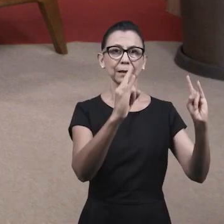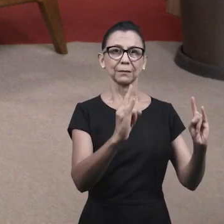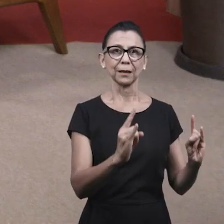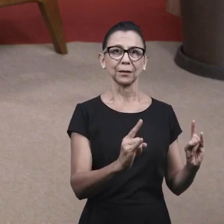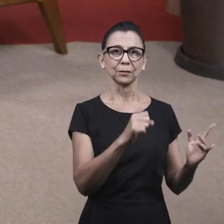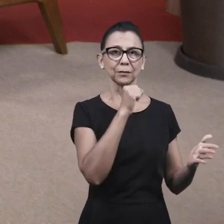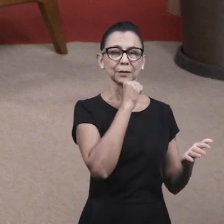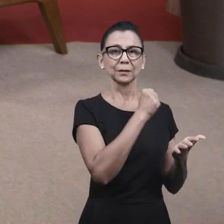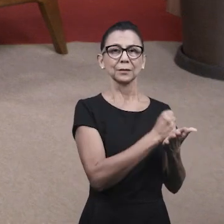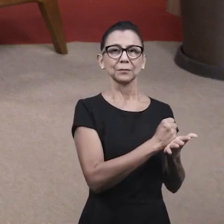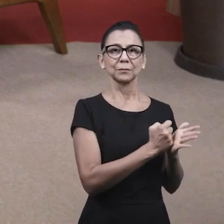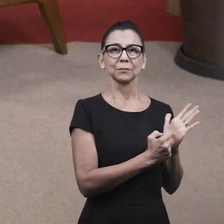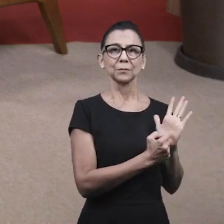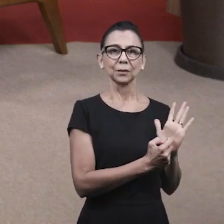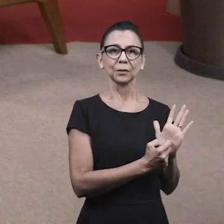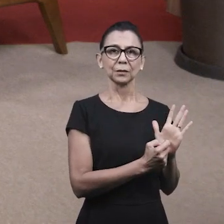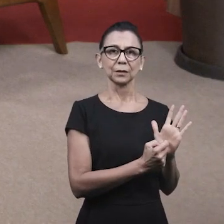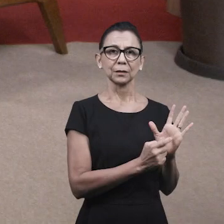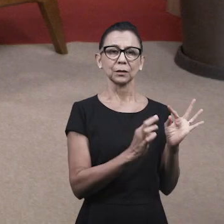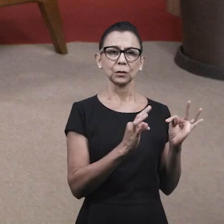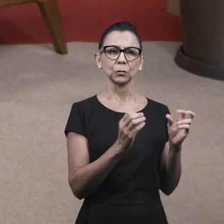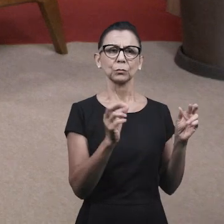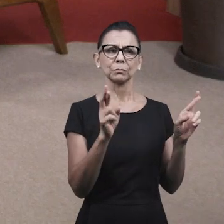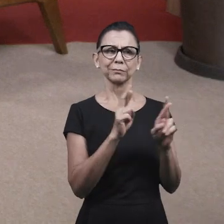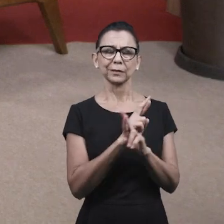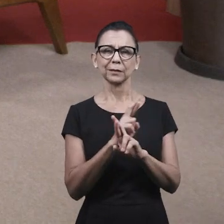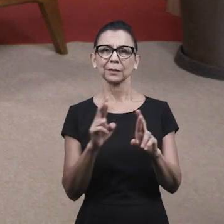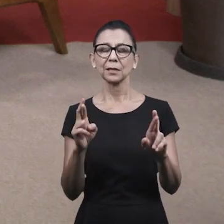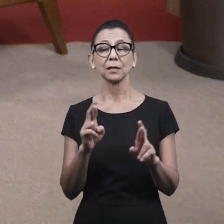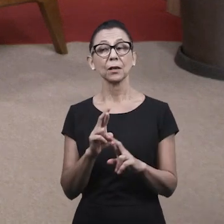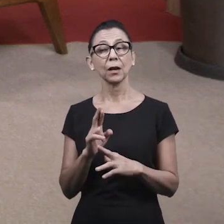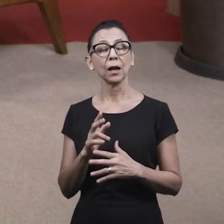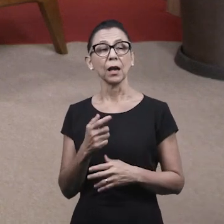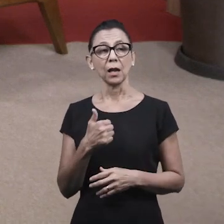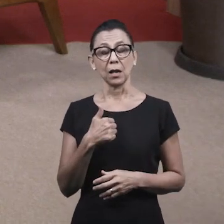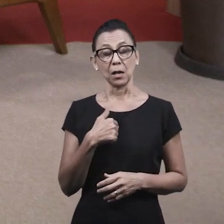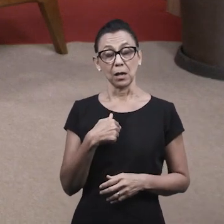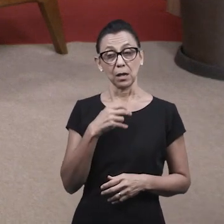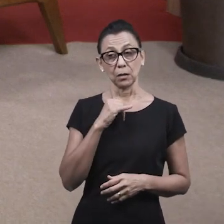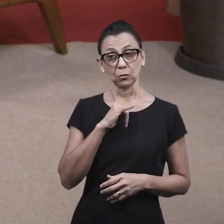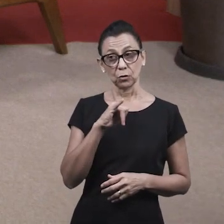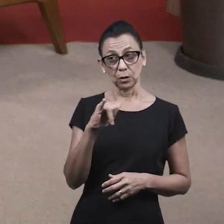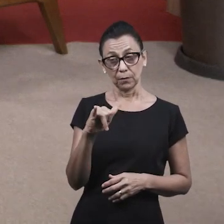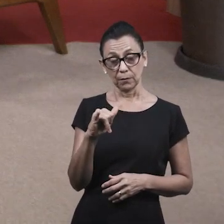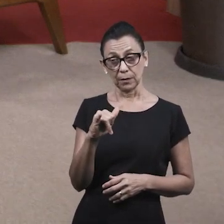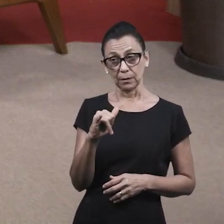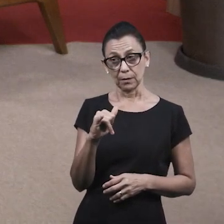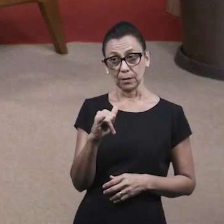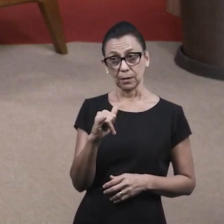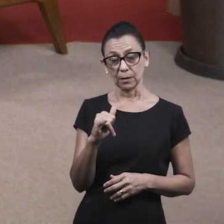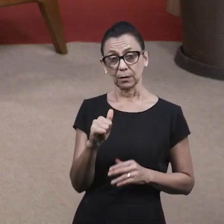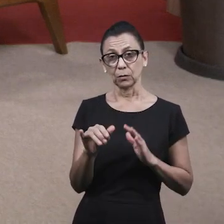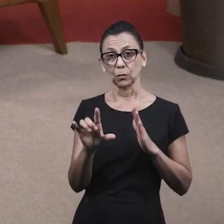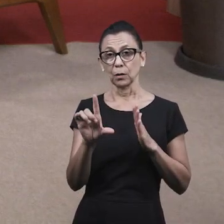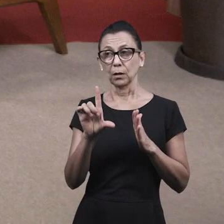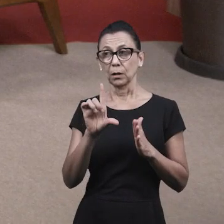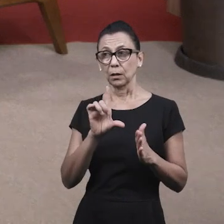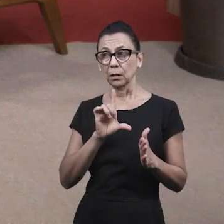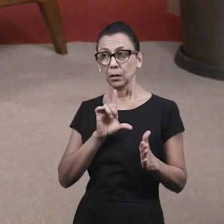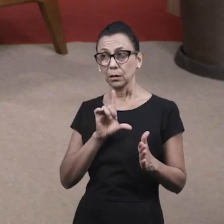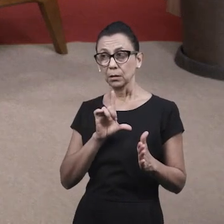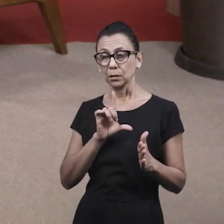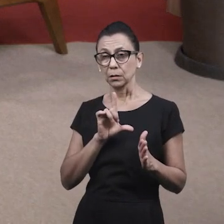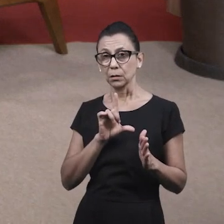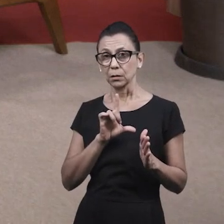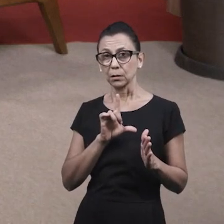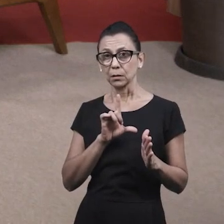Parce que tout était prophétique dans le tabernacle. Et ce texte, même avant de parler de la figure du tabernacle,